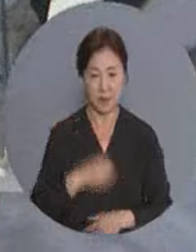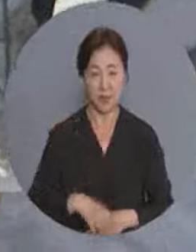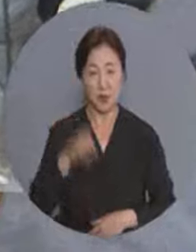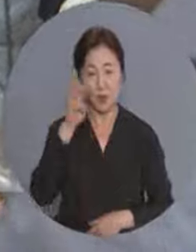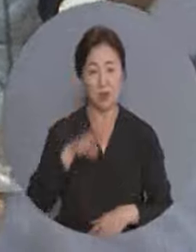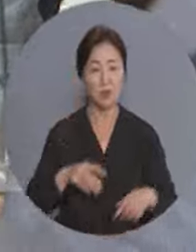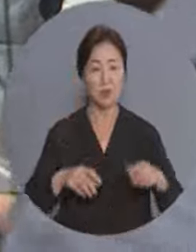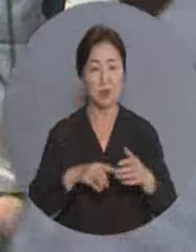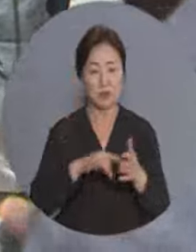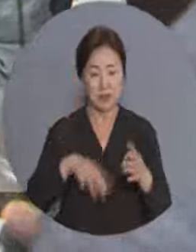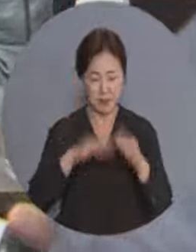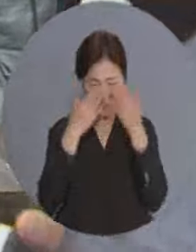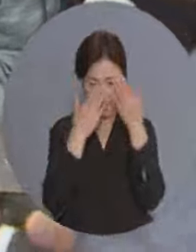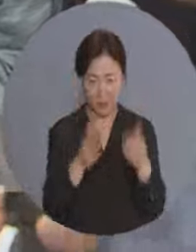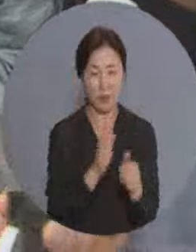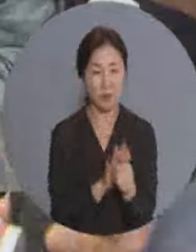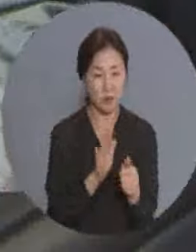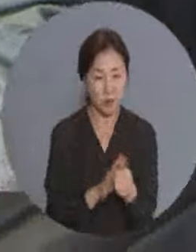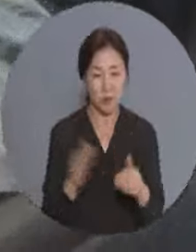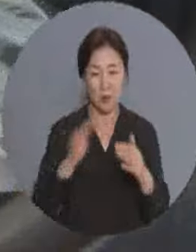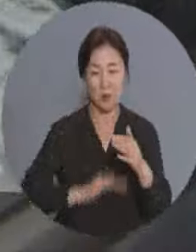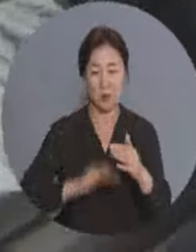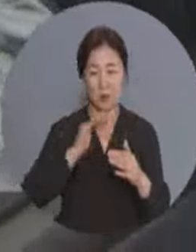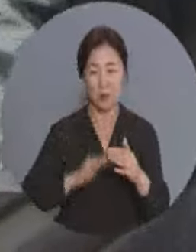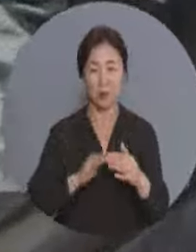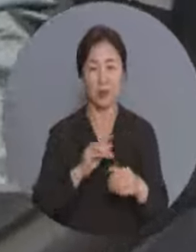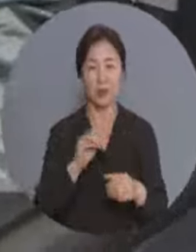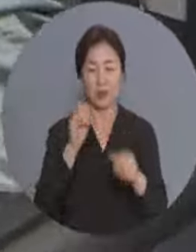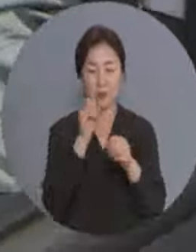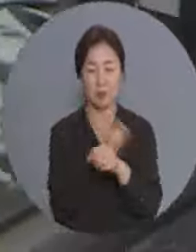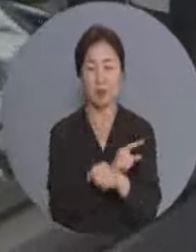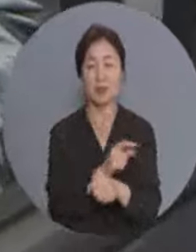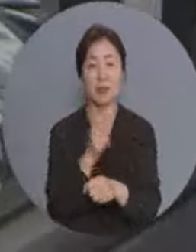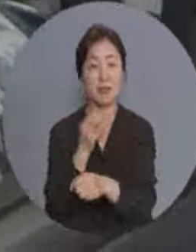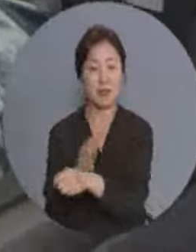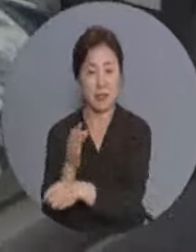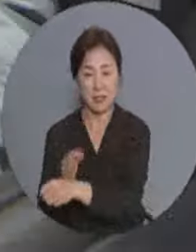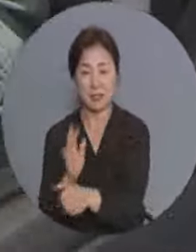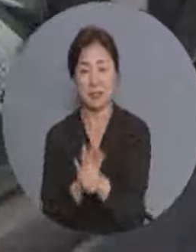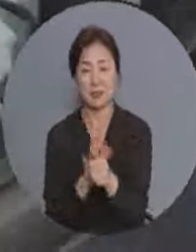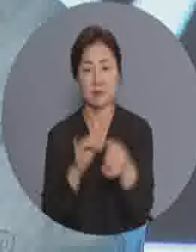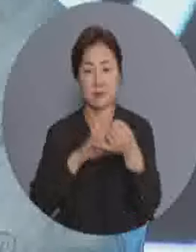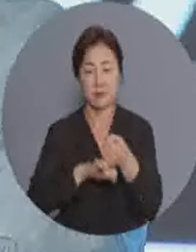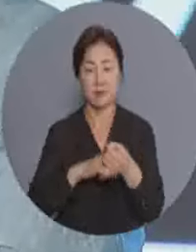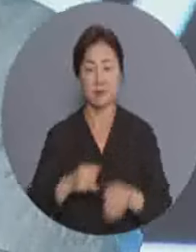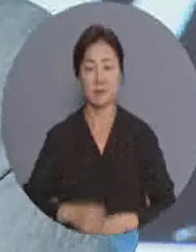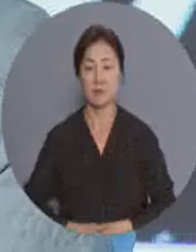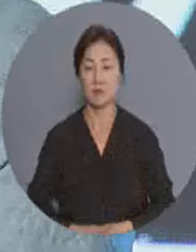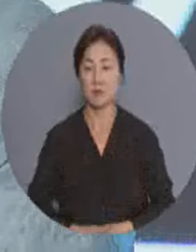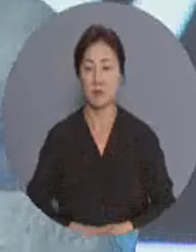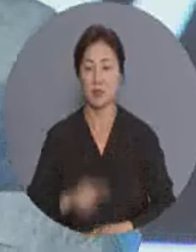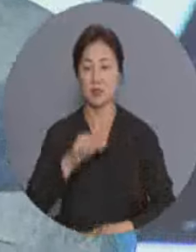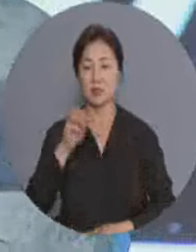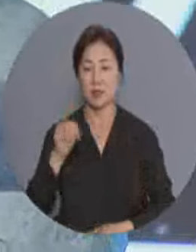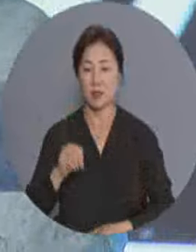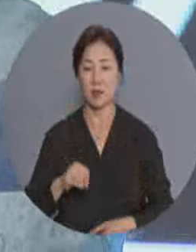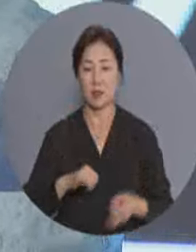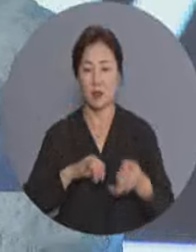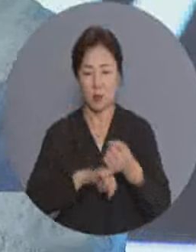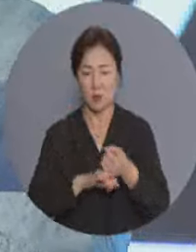취득세 감면이나 공공기관 우선 구매 등 적극적인 지원을 약속했습니다. 이 GGM은